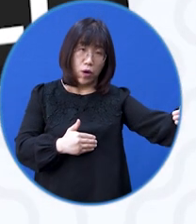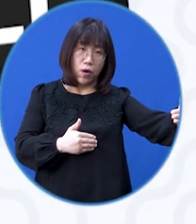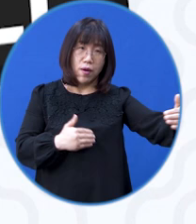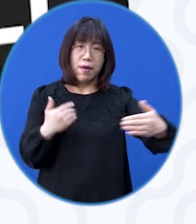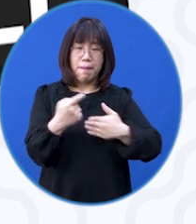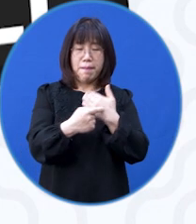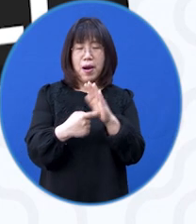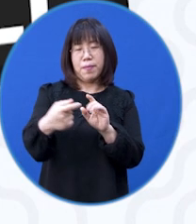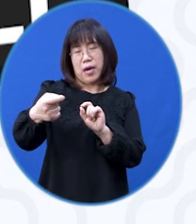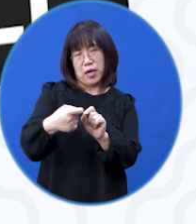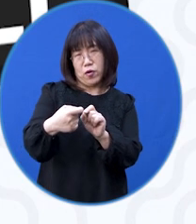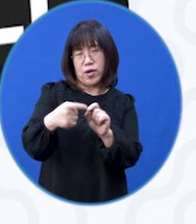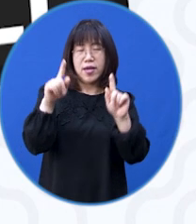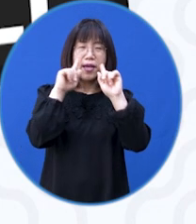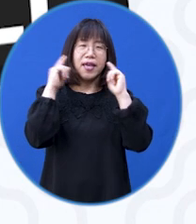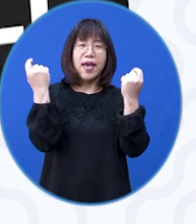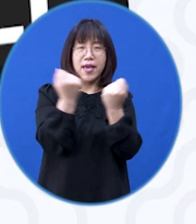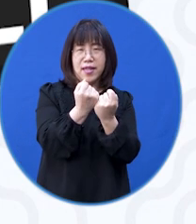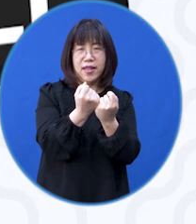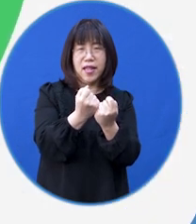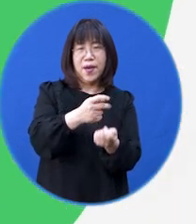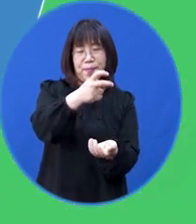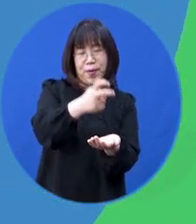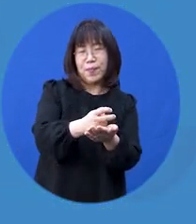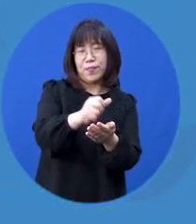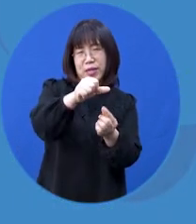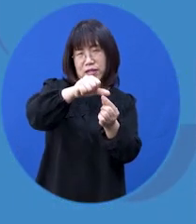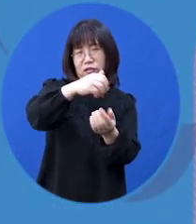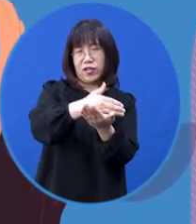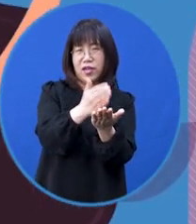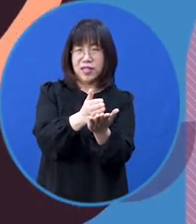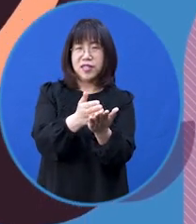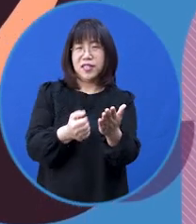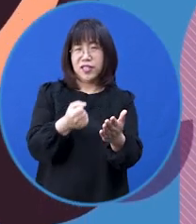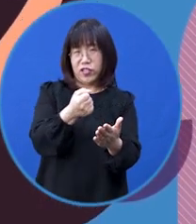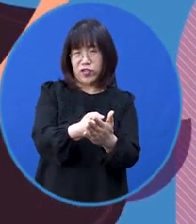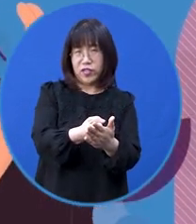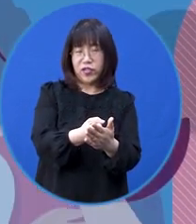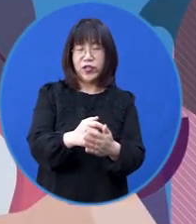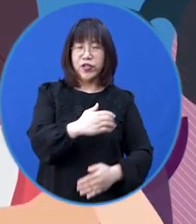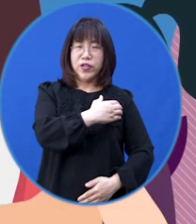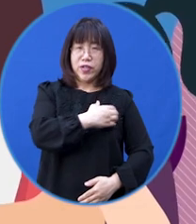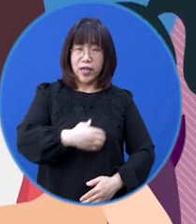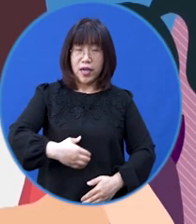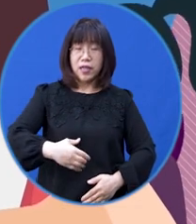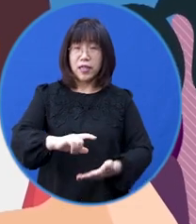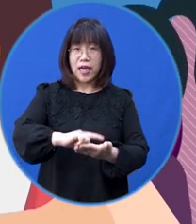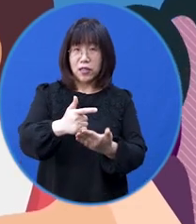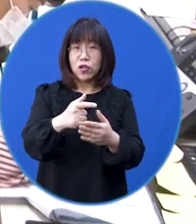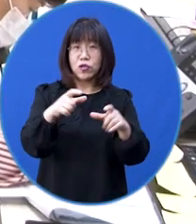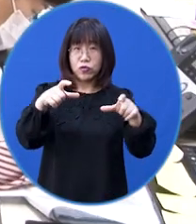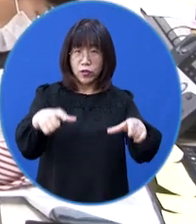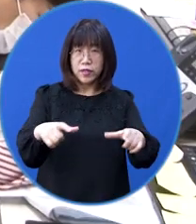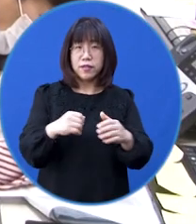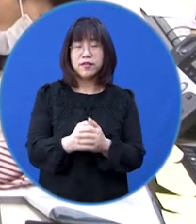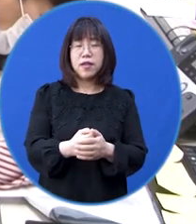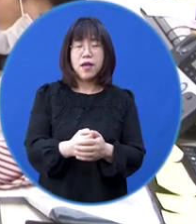소독, 거리는 멀어져도 마음은 가까이 등 개인 방역 5대 기본 수칙을 정해 홍보하고